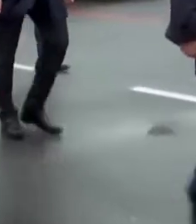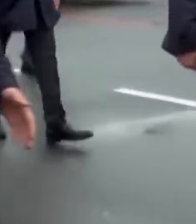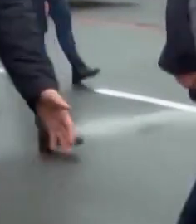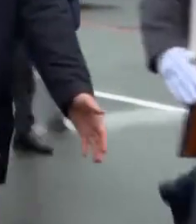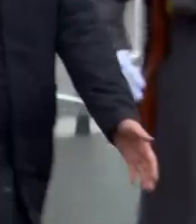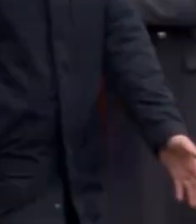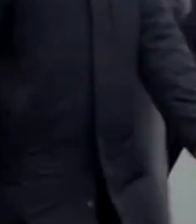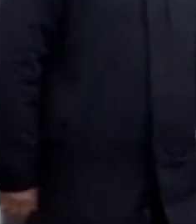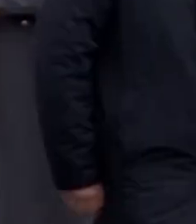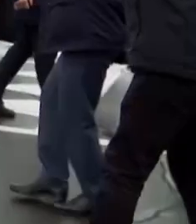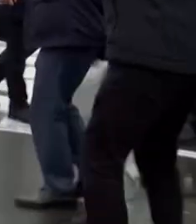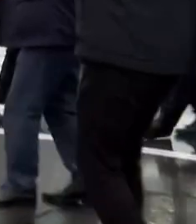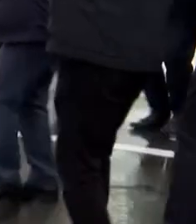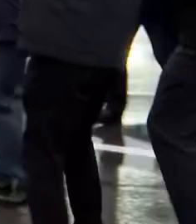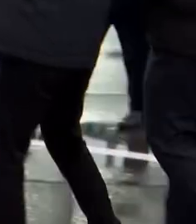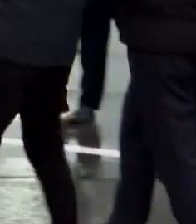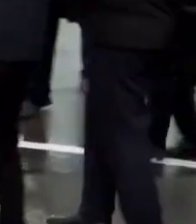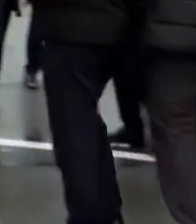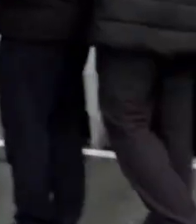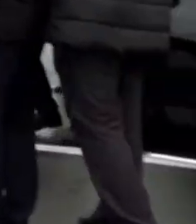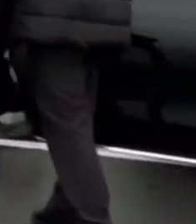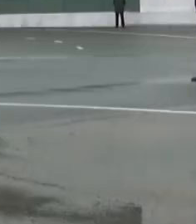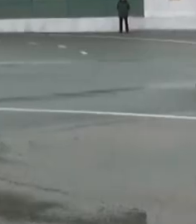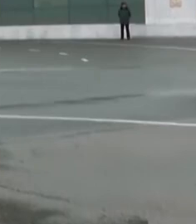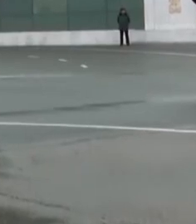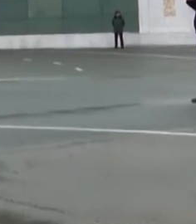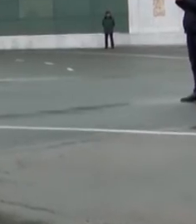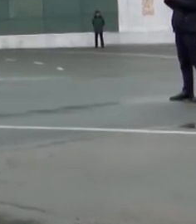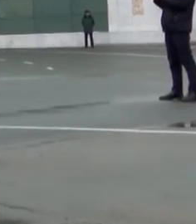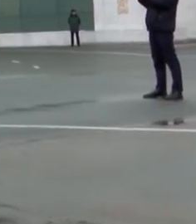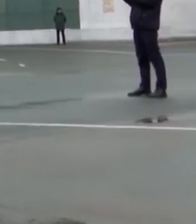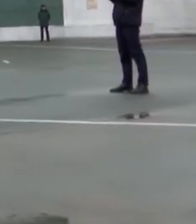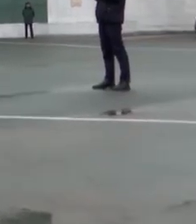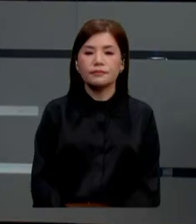таможни, финансов, а также образования, туризма, культуры и в ряде других сфер.